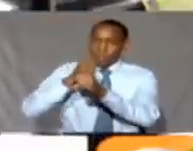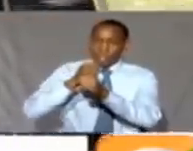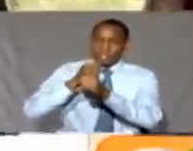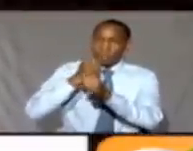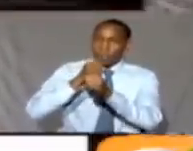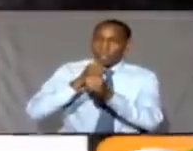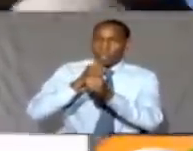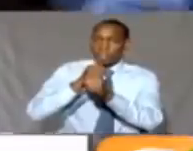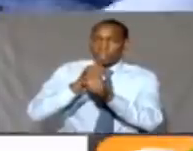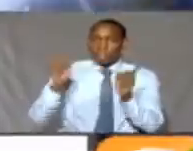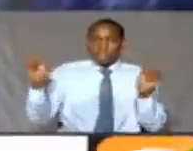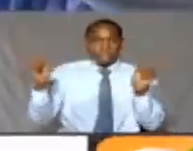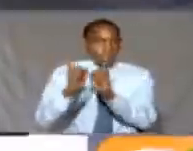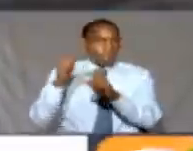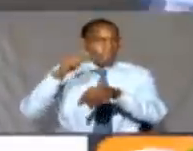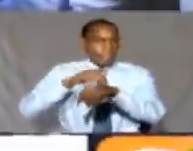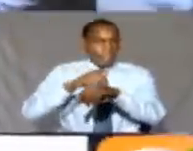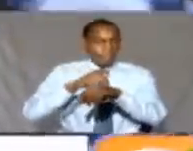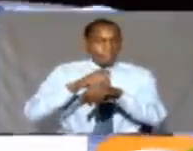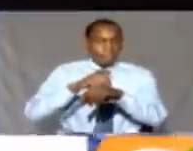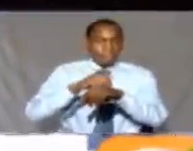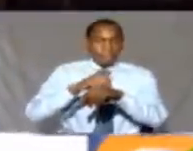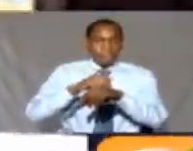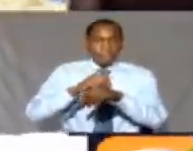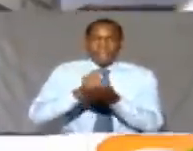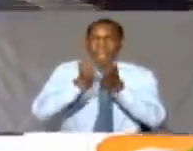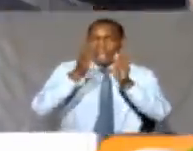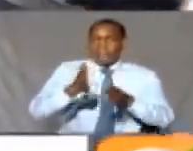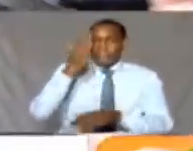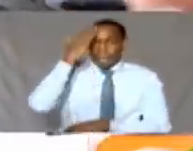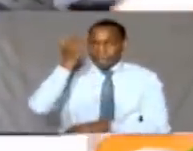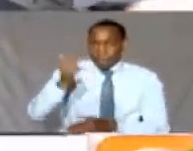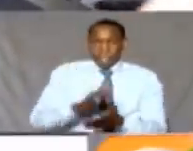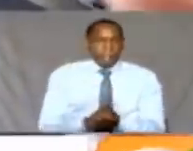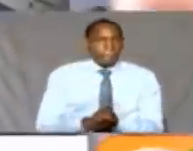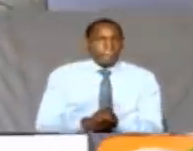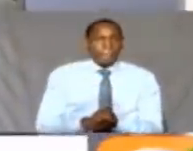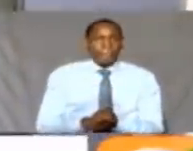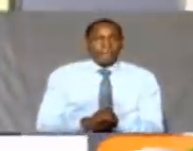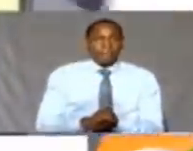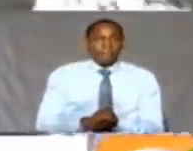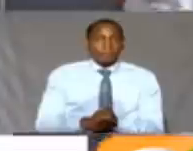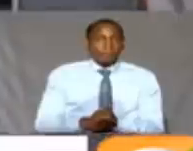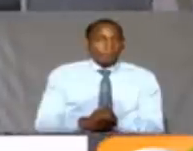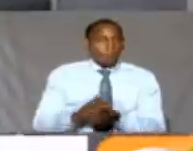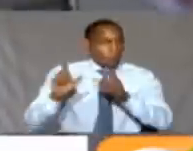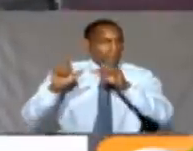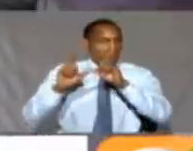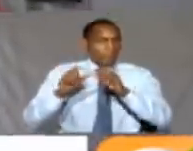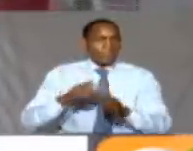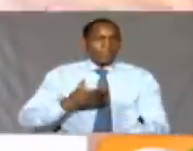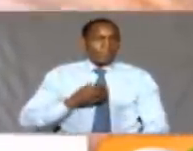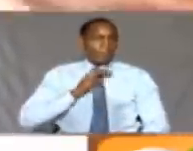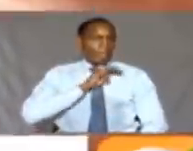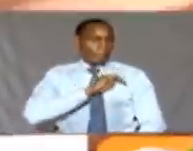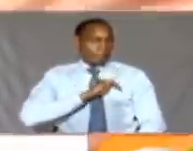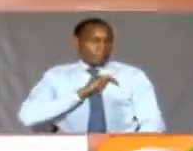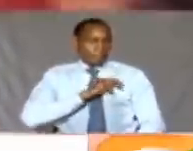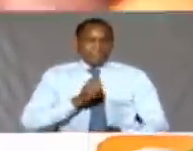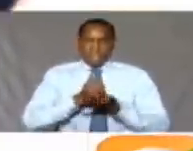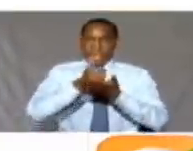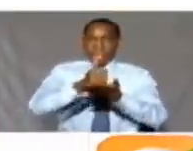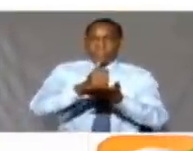nilifanya kazi kwa muda mchache sana kama saboni staff, kwa sababu nilikuwa nasikia huruma ndani ya roho